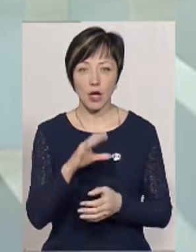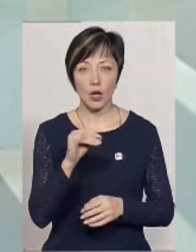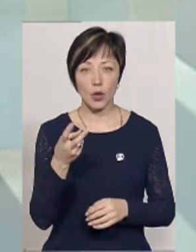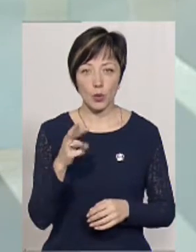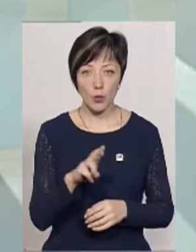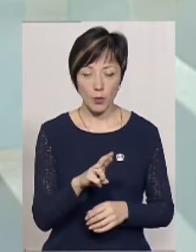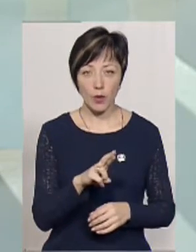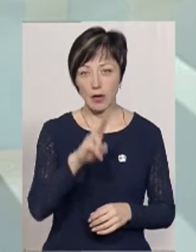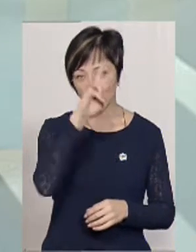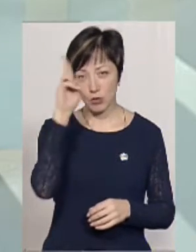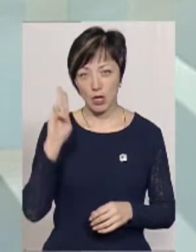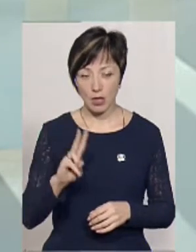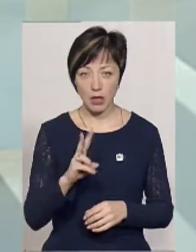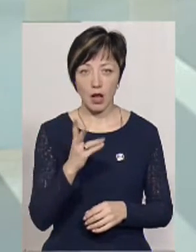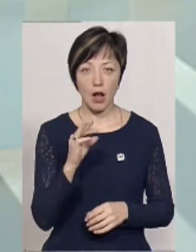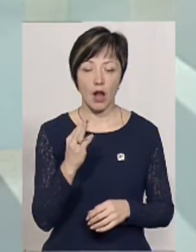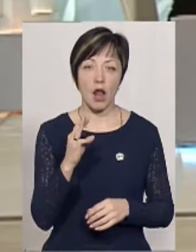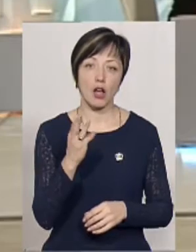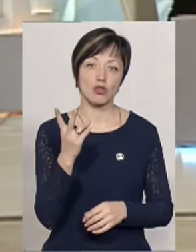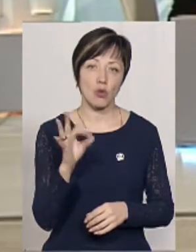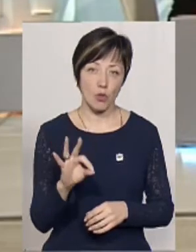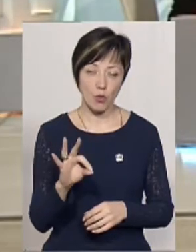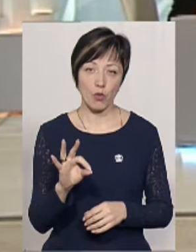Юлії Володимирівни Тимошенко, Олега Ляшка.